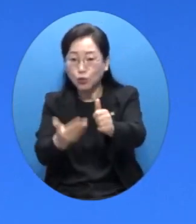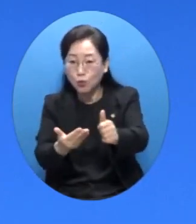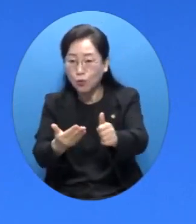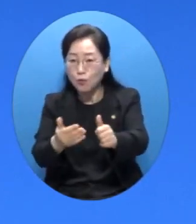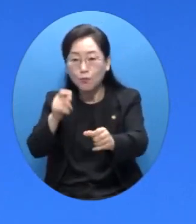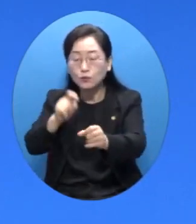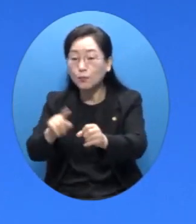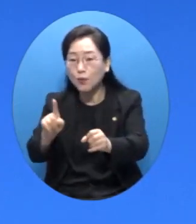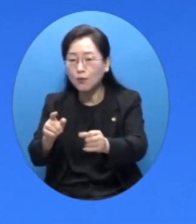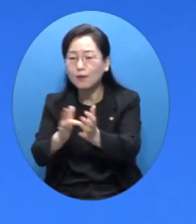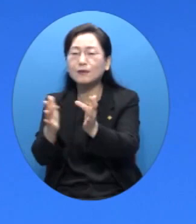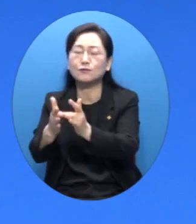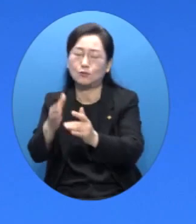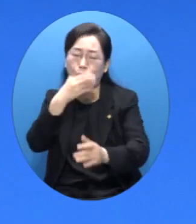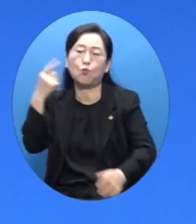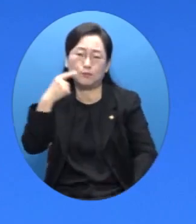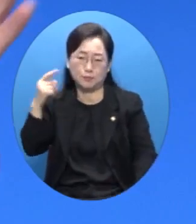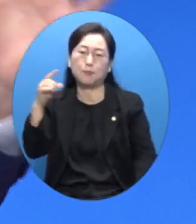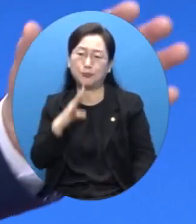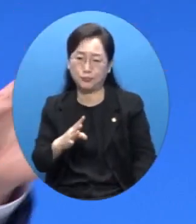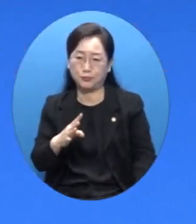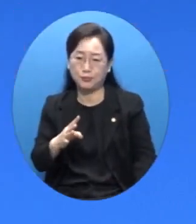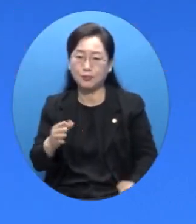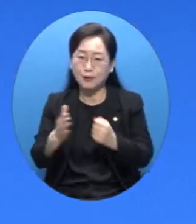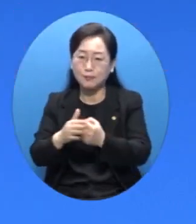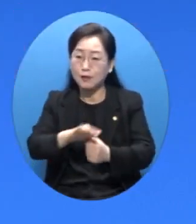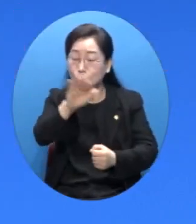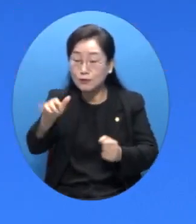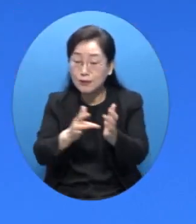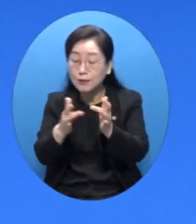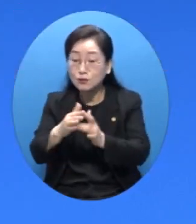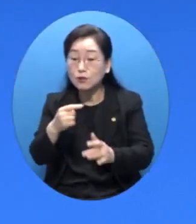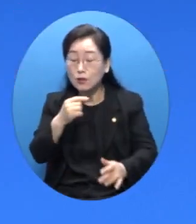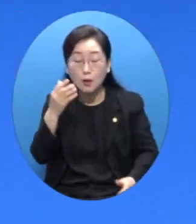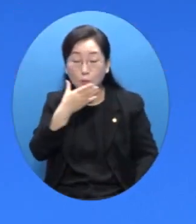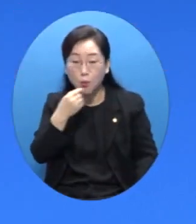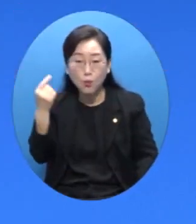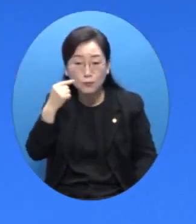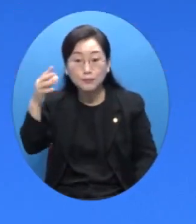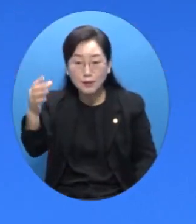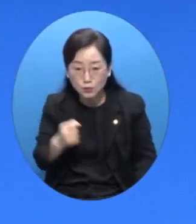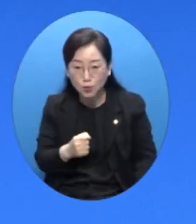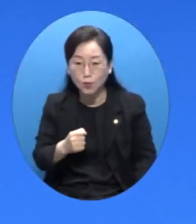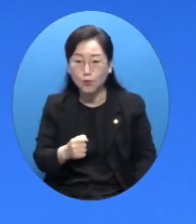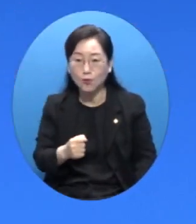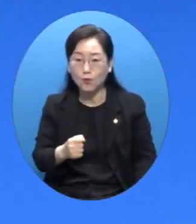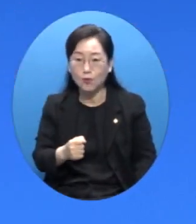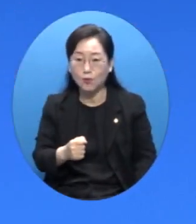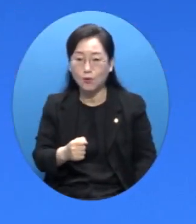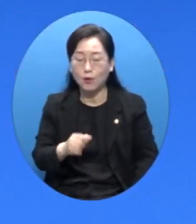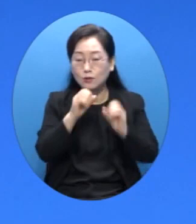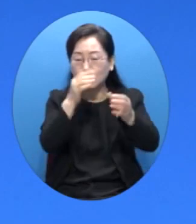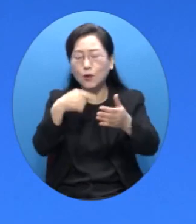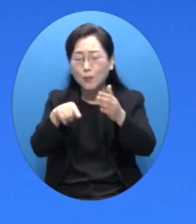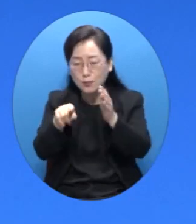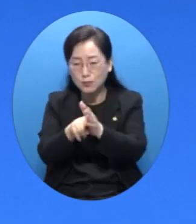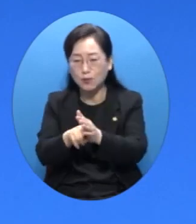것입니다. 예수의 복음으로 저들을 변화시키기 위해서 우리 남한 사람들의 50%는 예수를 믿어야